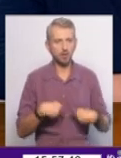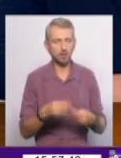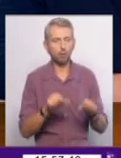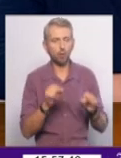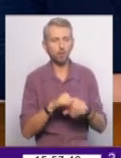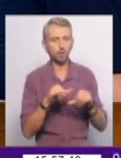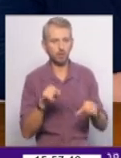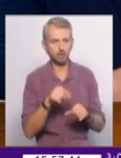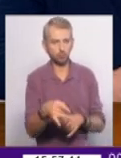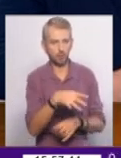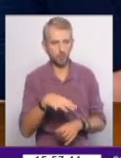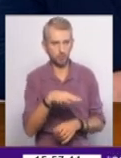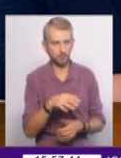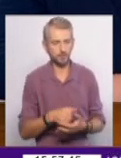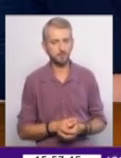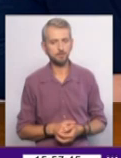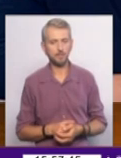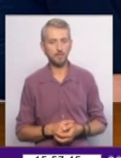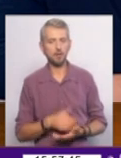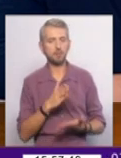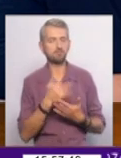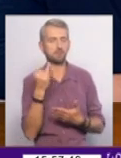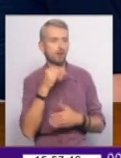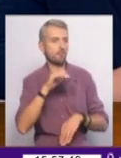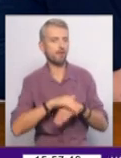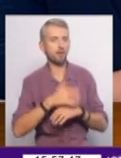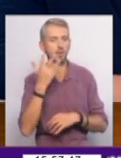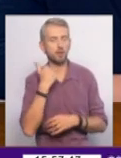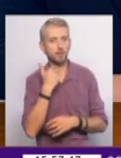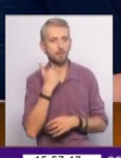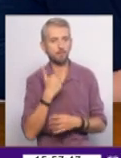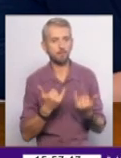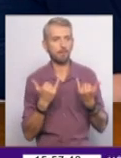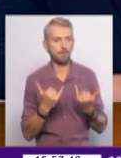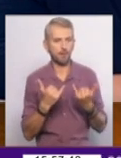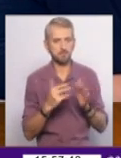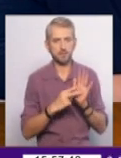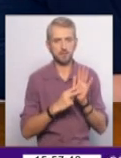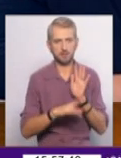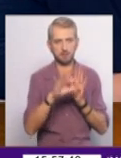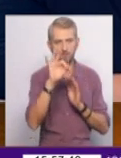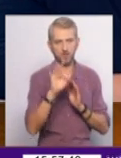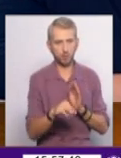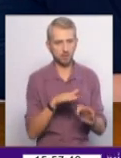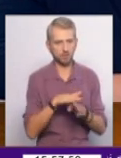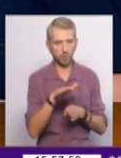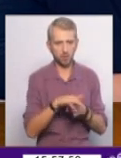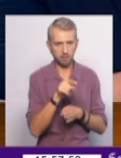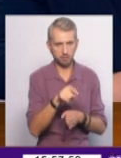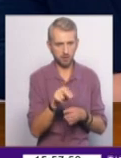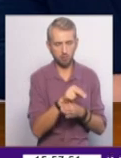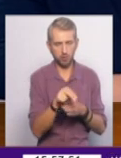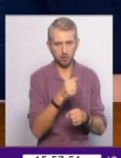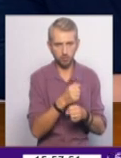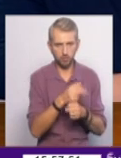цьому району. Ви знаєте, є цікавий факт, коли зараз вже там 75% виконання цих ремонтних